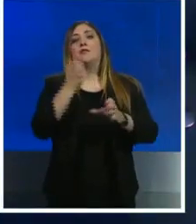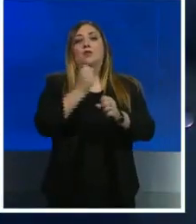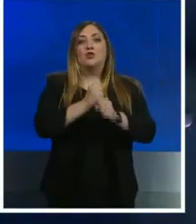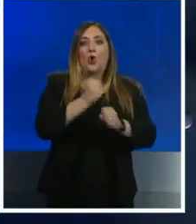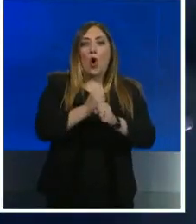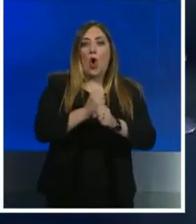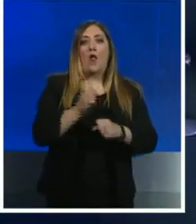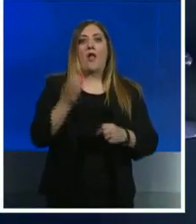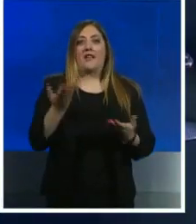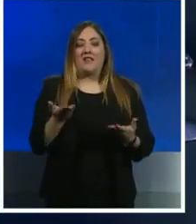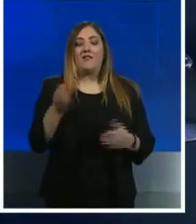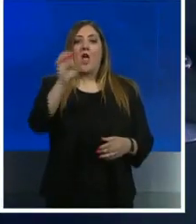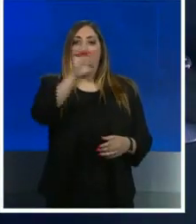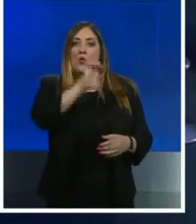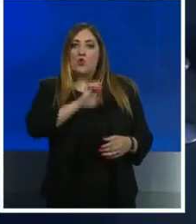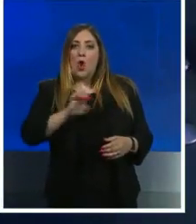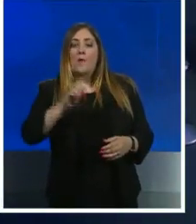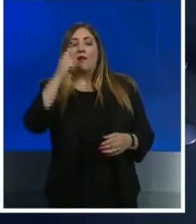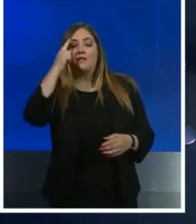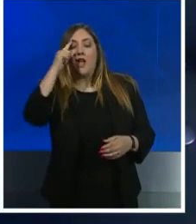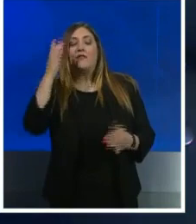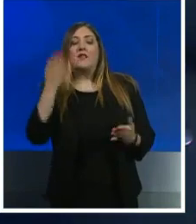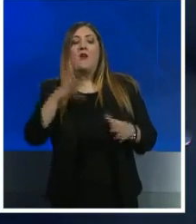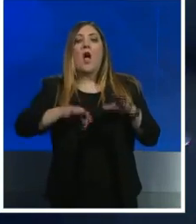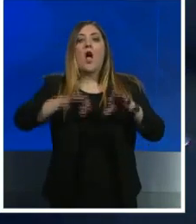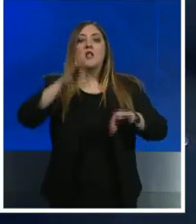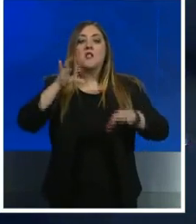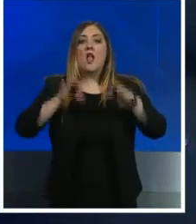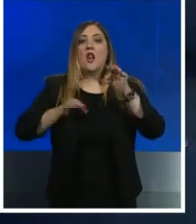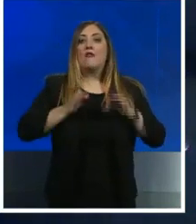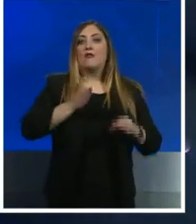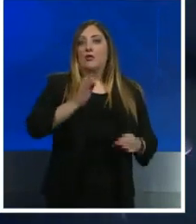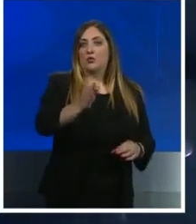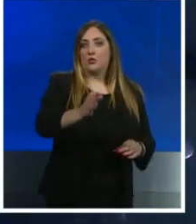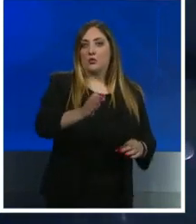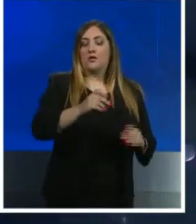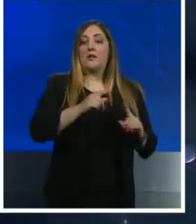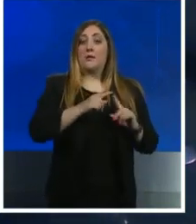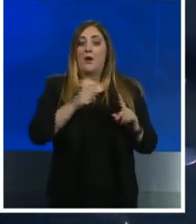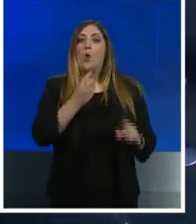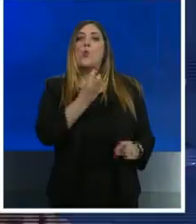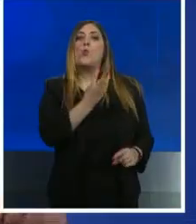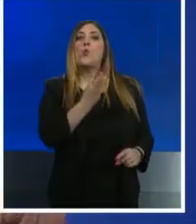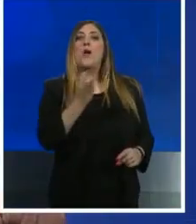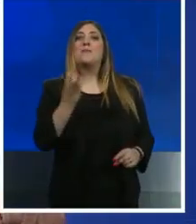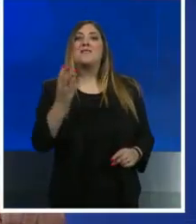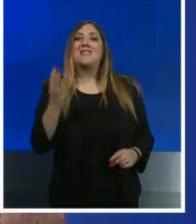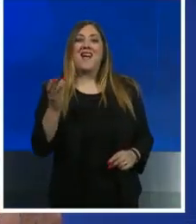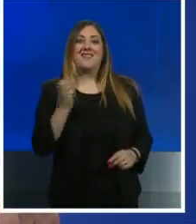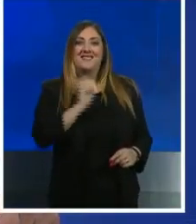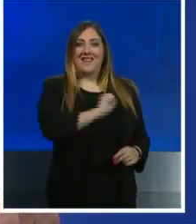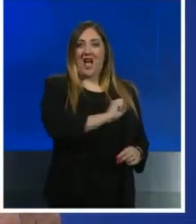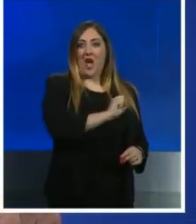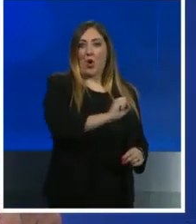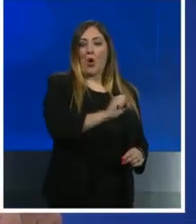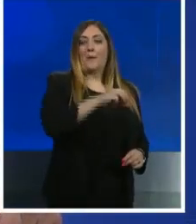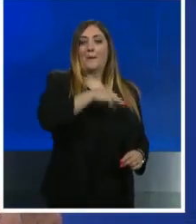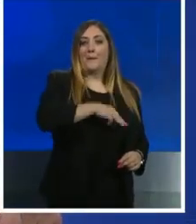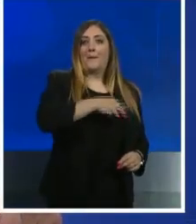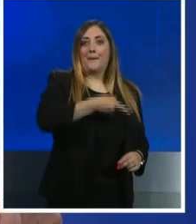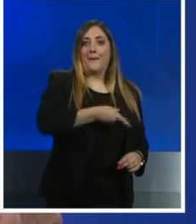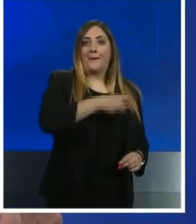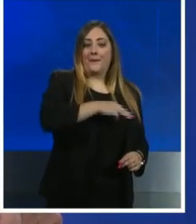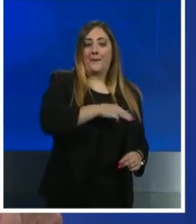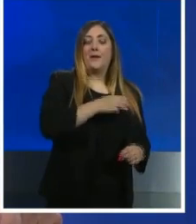wkoll illi hemm bħalissa, nafu x'għażliet hemm mal-futur. Skont is-sit elettroniku tal-Moviment, il-Moviment Patriotti Maltin se